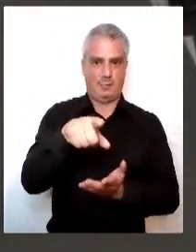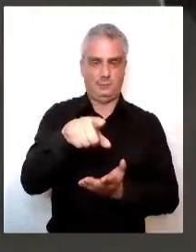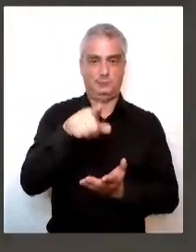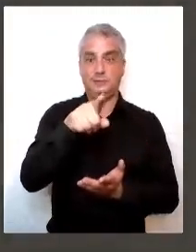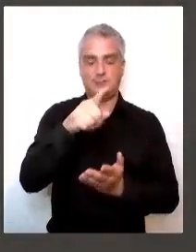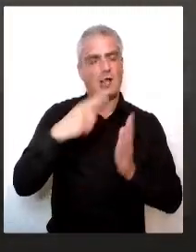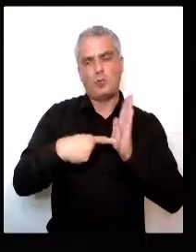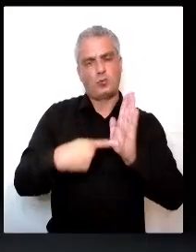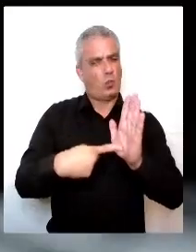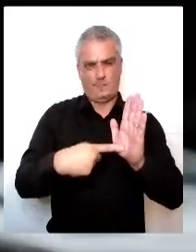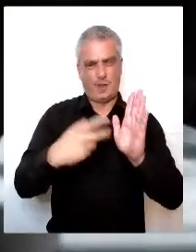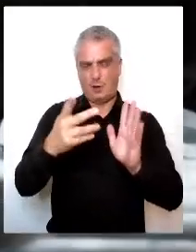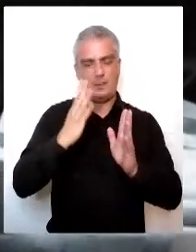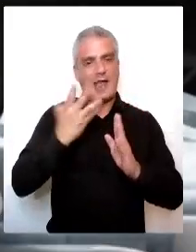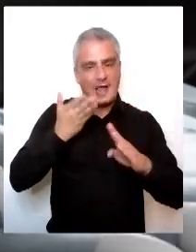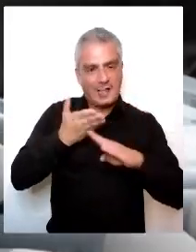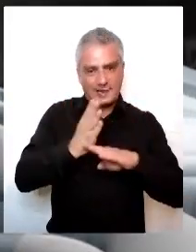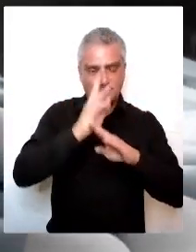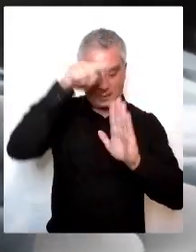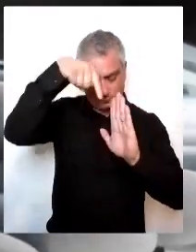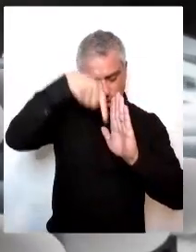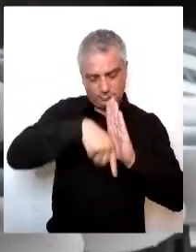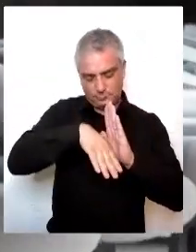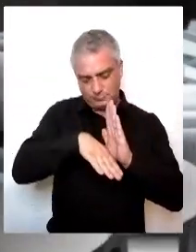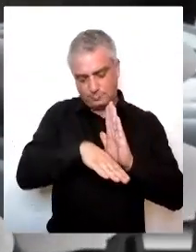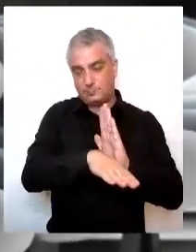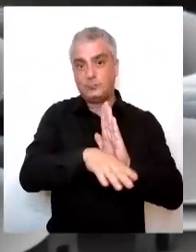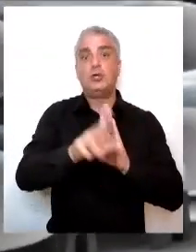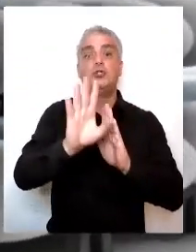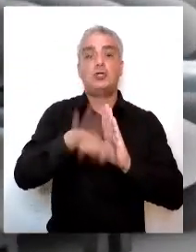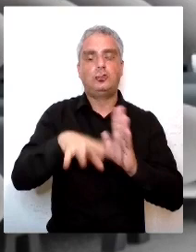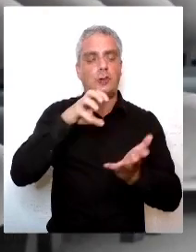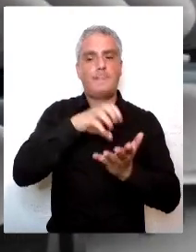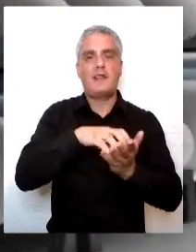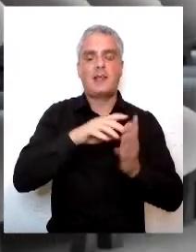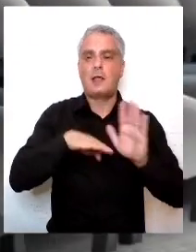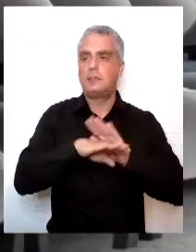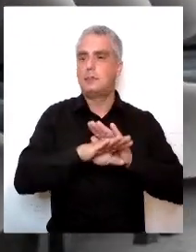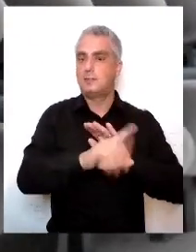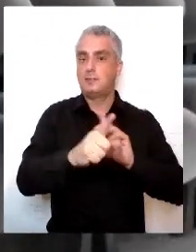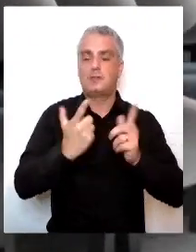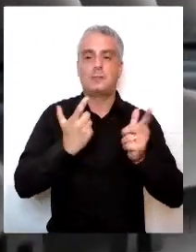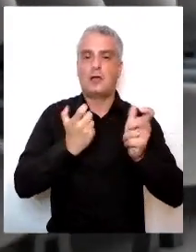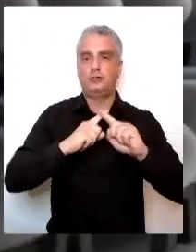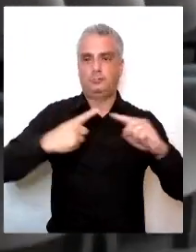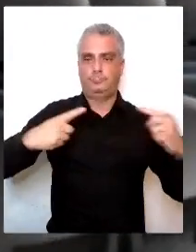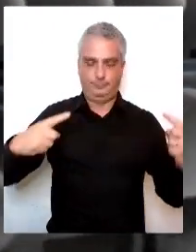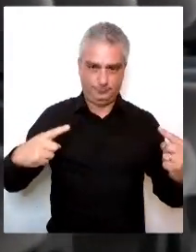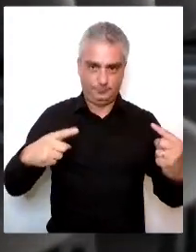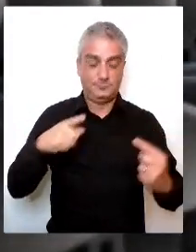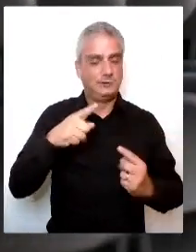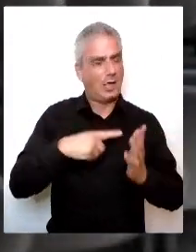אילוסטרציה המדמה כניסה אליו וירידה לקומת החניון שם נמצא מתקן לאחסון ה אמצעי לחימה זו